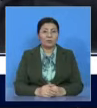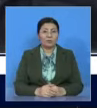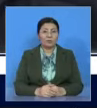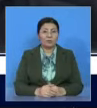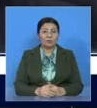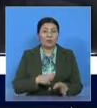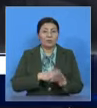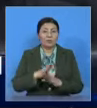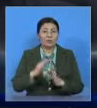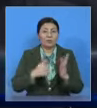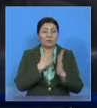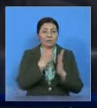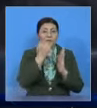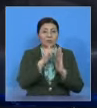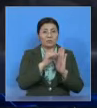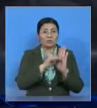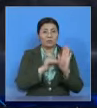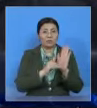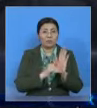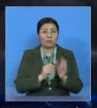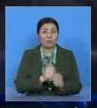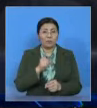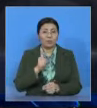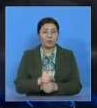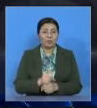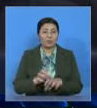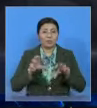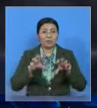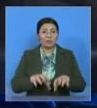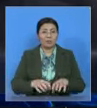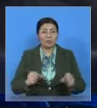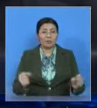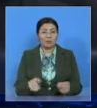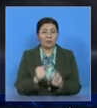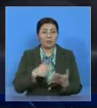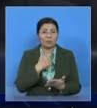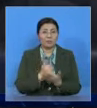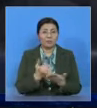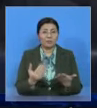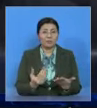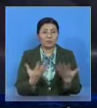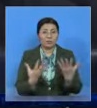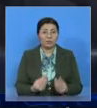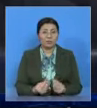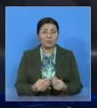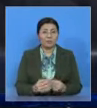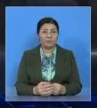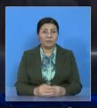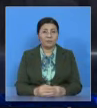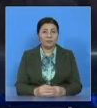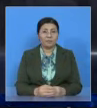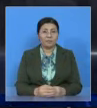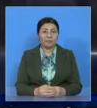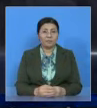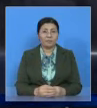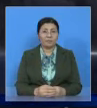реализации государственных программ по прощению главы государства и поддержки правительства. На сегодняшний момент тут предпринимательство